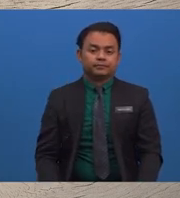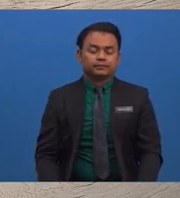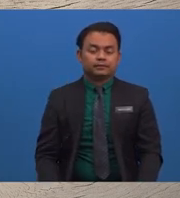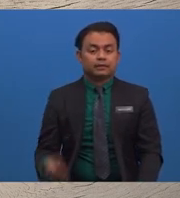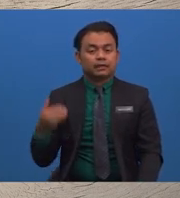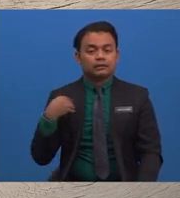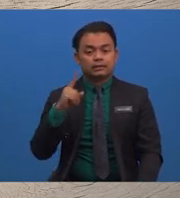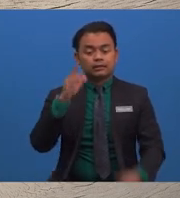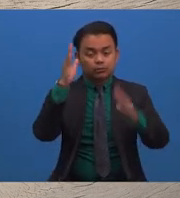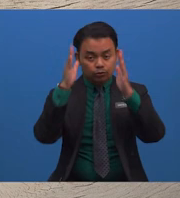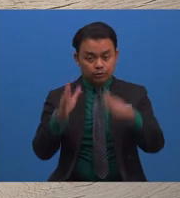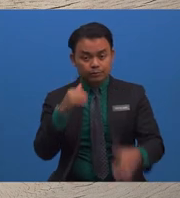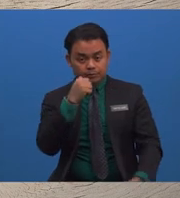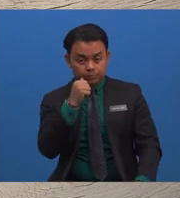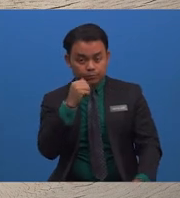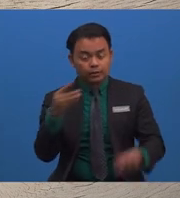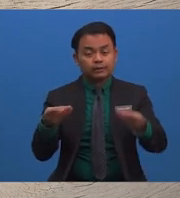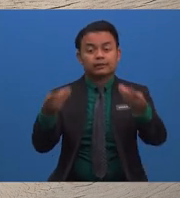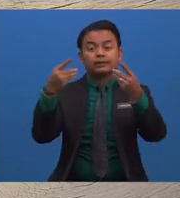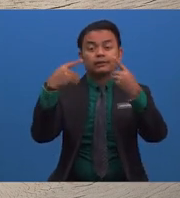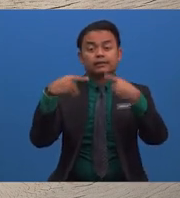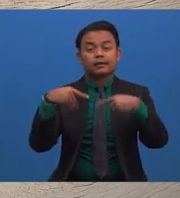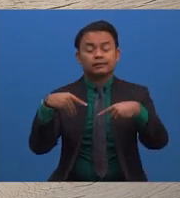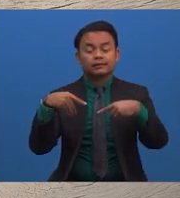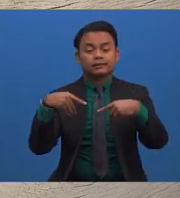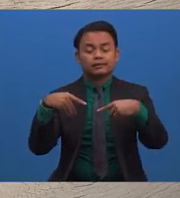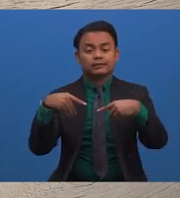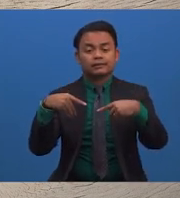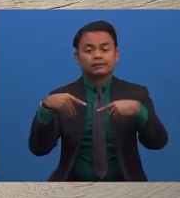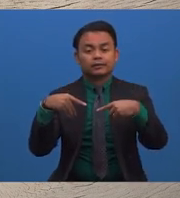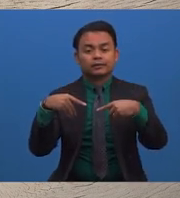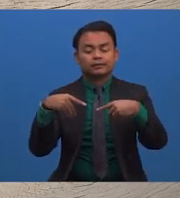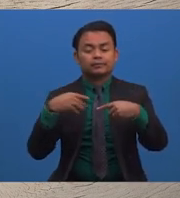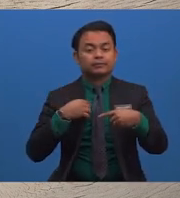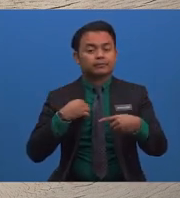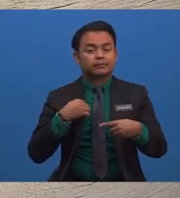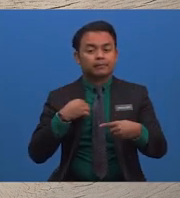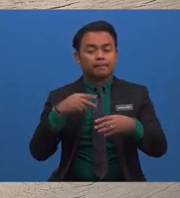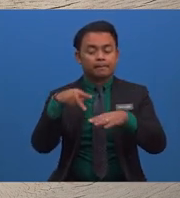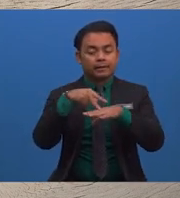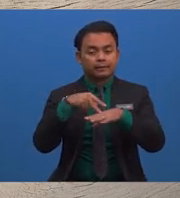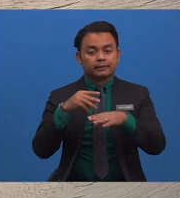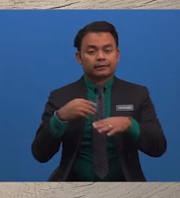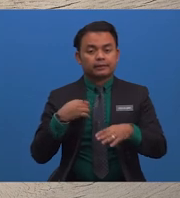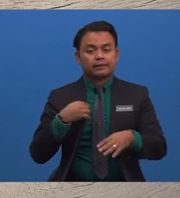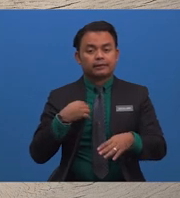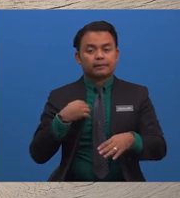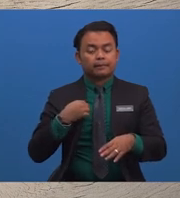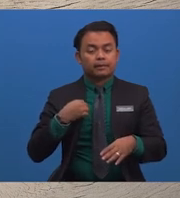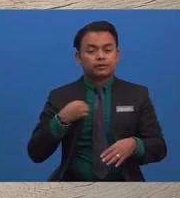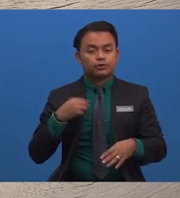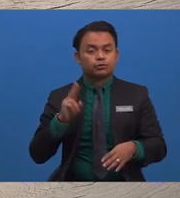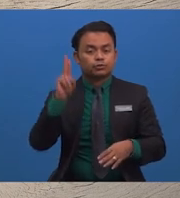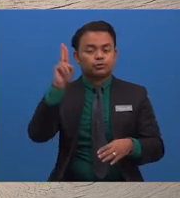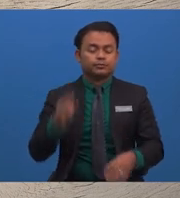ungu telah mengunjungi pejabat Sekolah Kebangsaan Taman Budi. Wanita tersebut